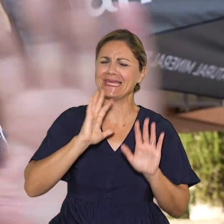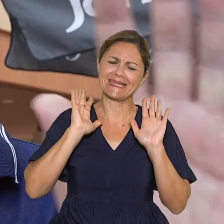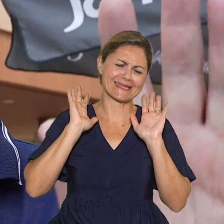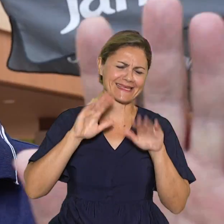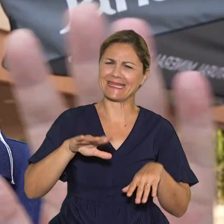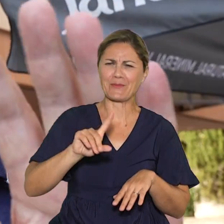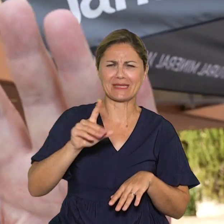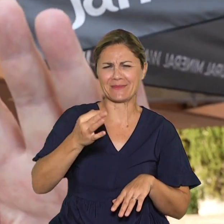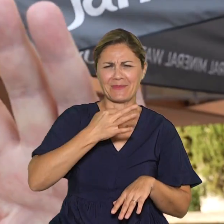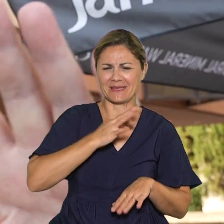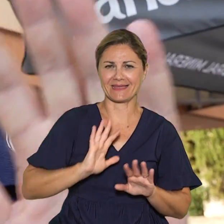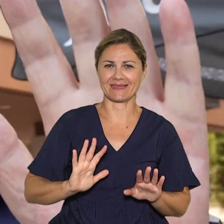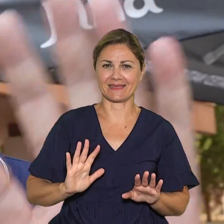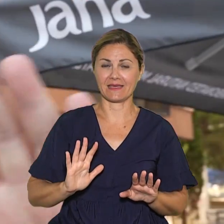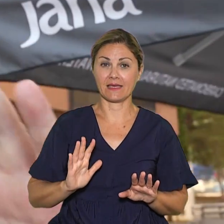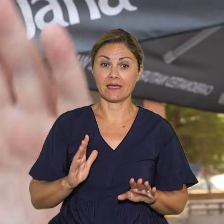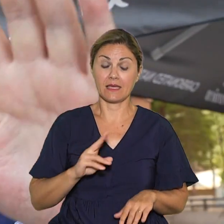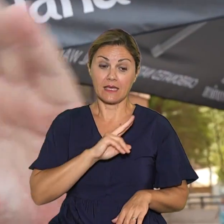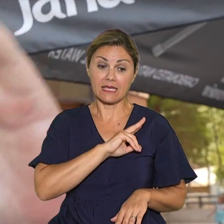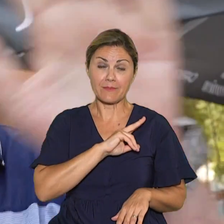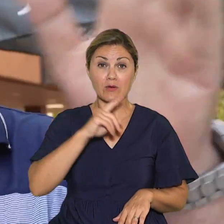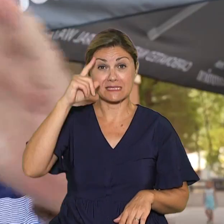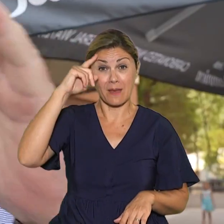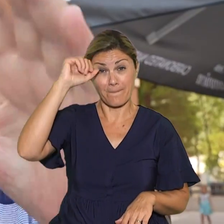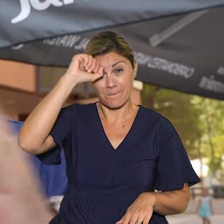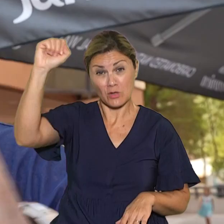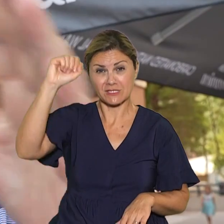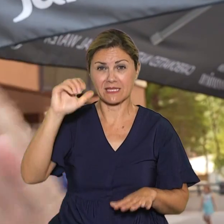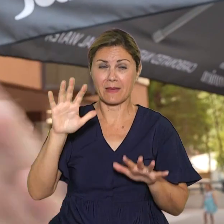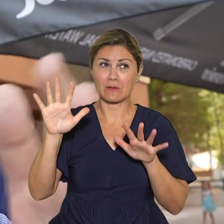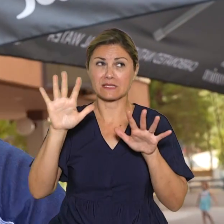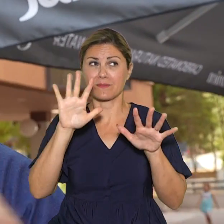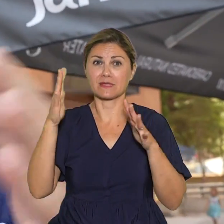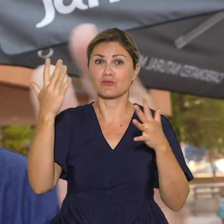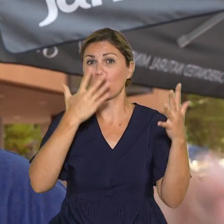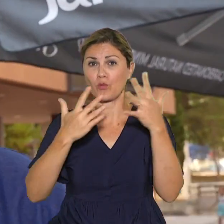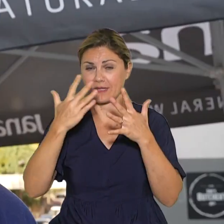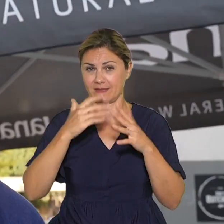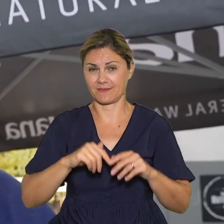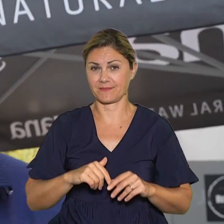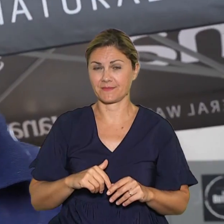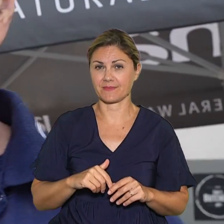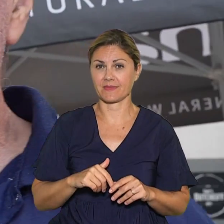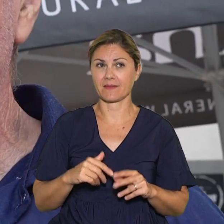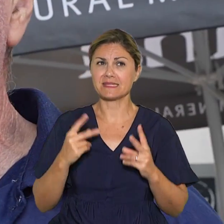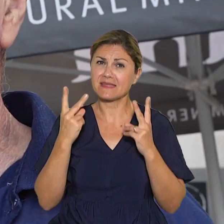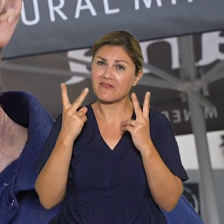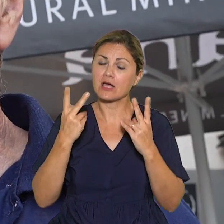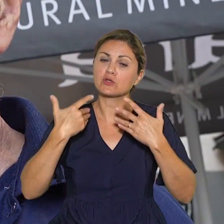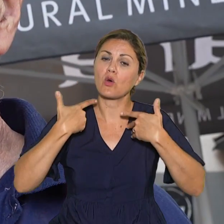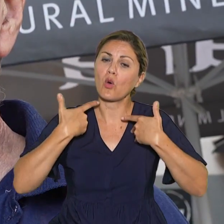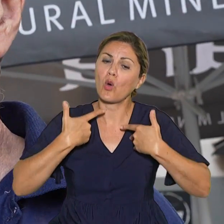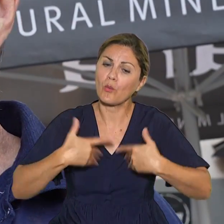Nemojte me ništa pitati. Dobro sam živio, ima sam moždani pa sam malo cili sam nikakav. A da budu opušteni